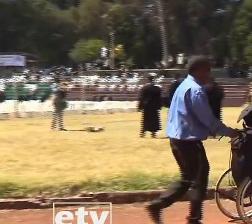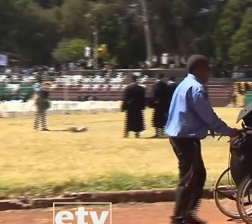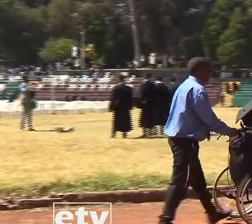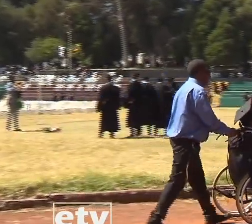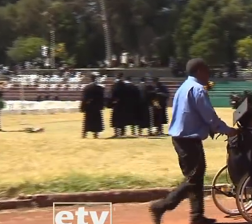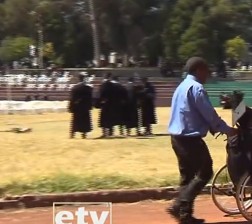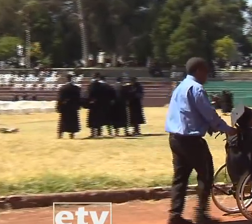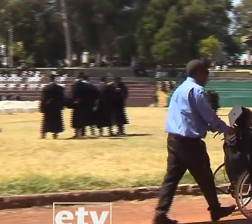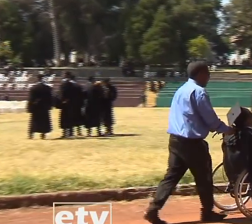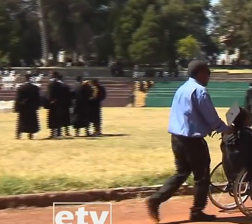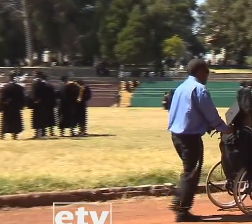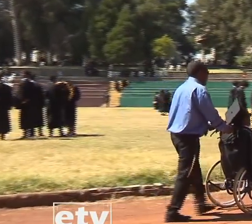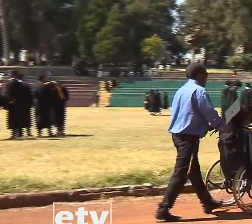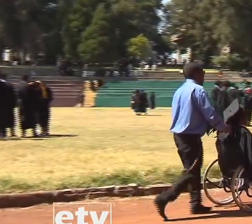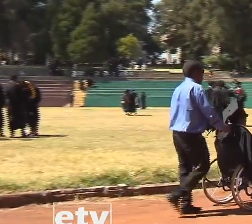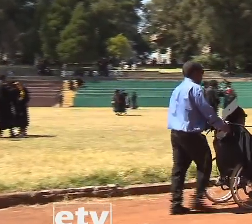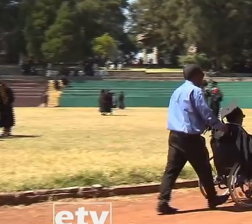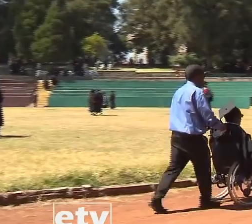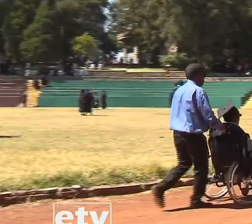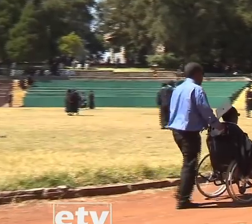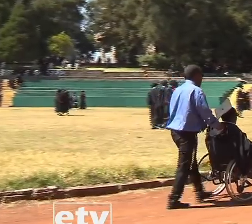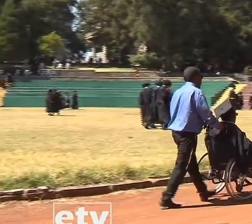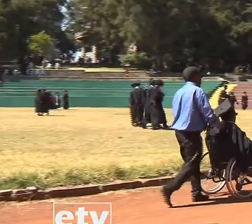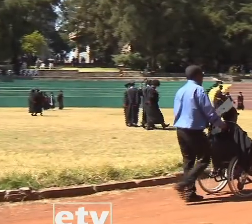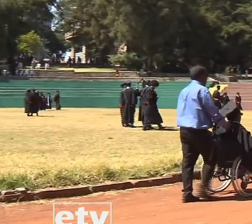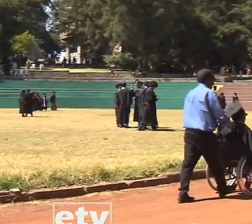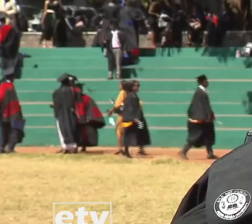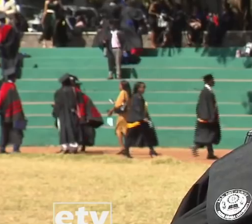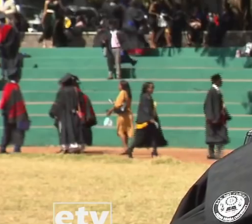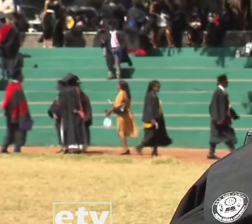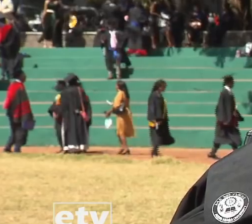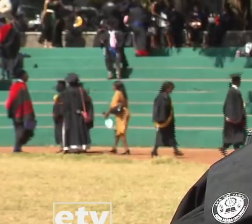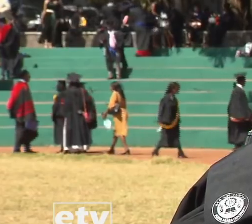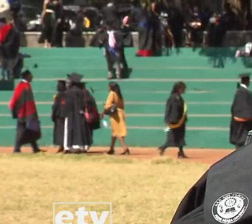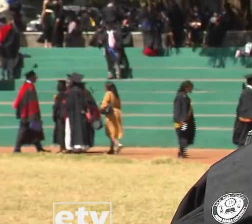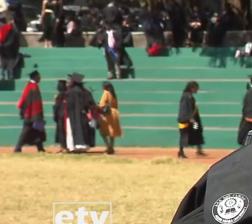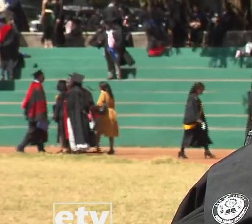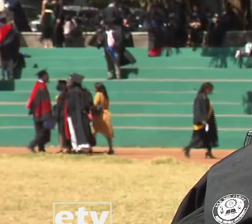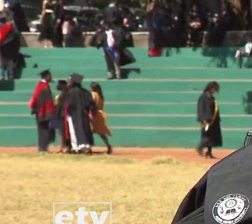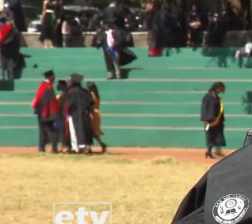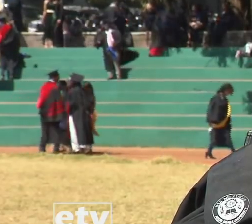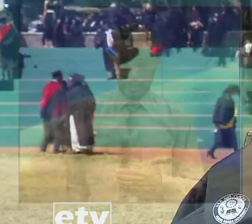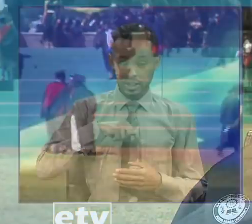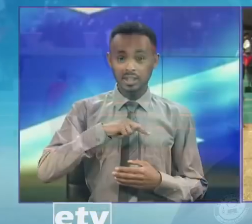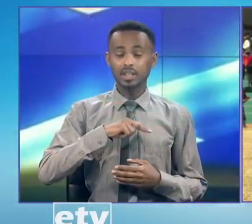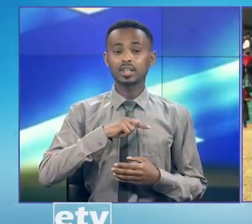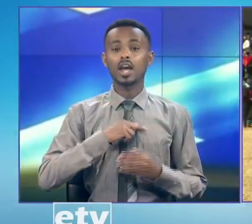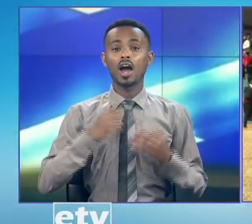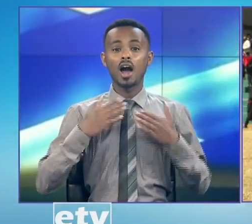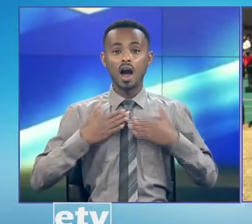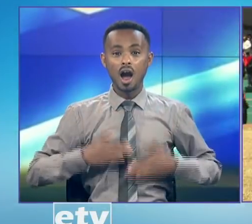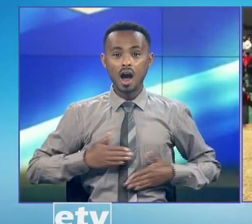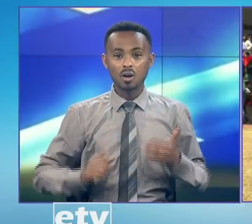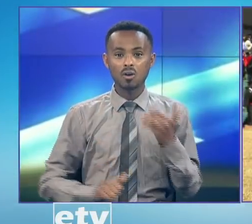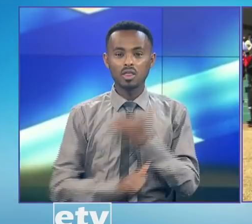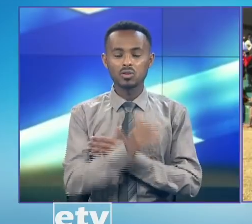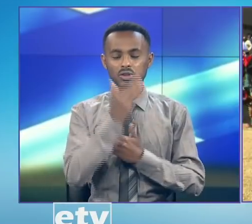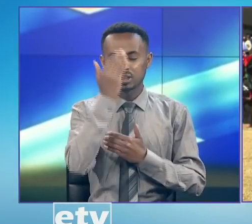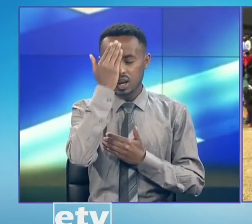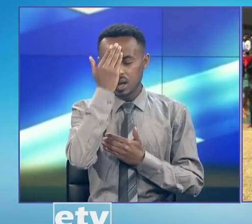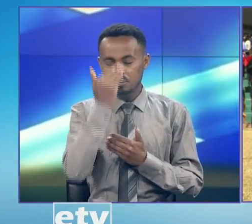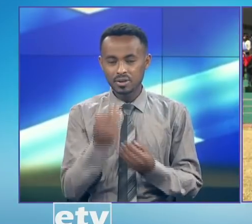እንኳን ደስ ያላችሁ፣ እንኳን ደስ ያላችሁ፣ እንኳን ደስ ያላችሁ። እኛ አካል ጉዳተኞች ለምን